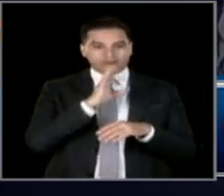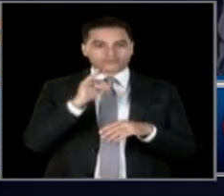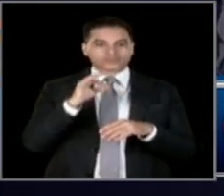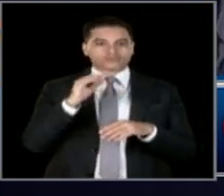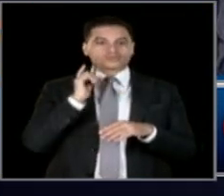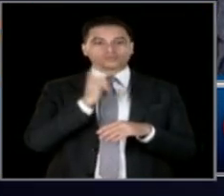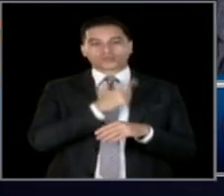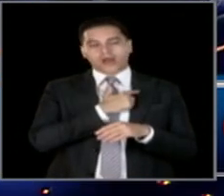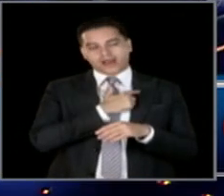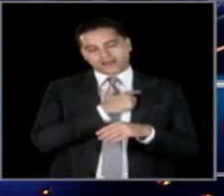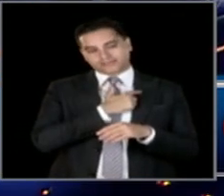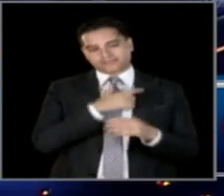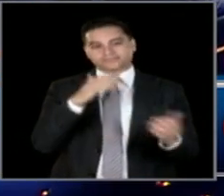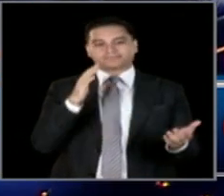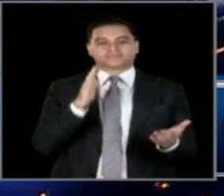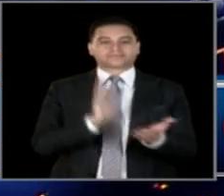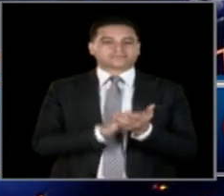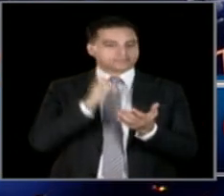سوهاج.